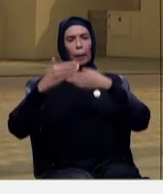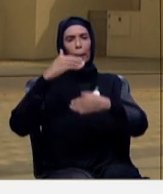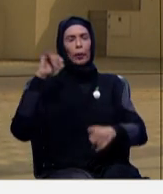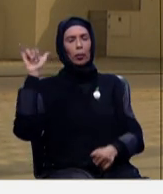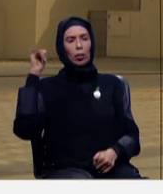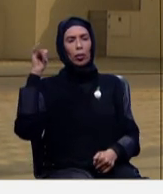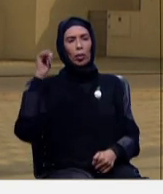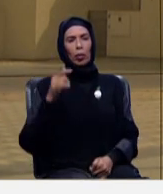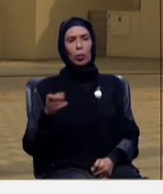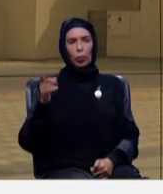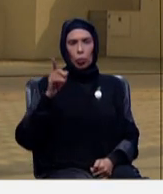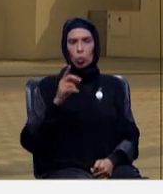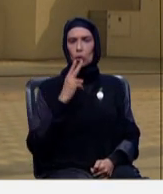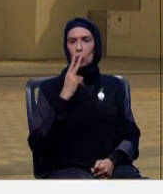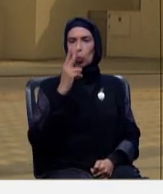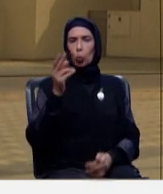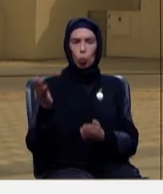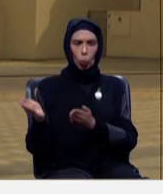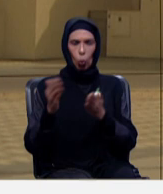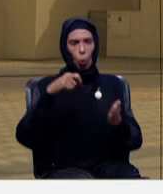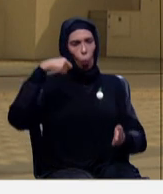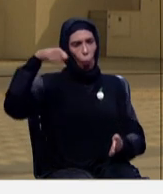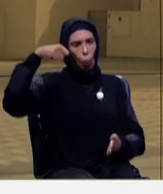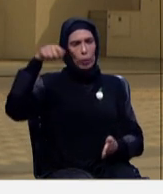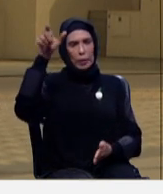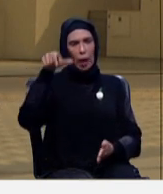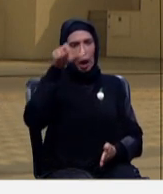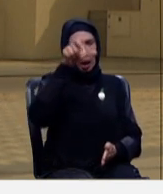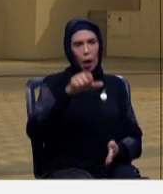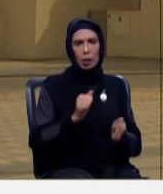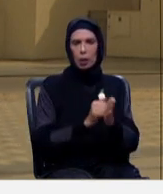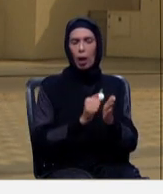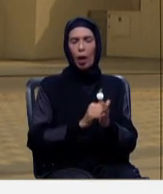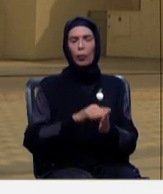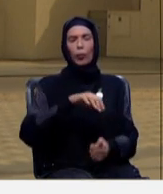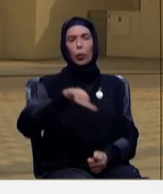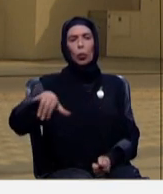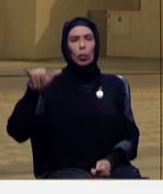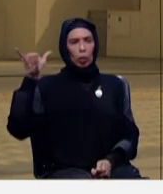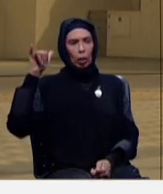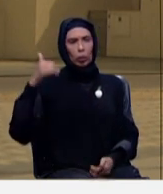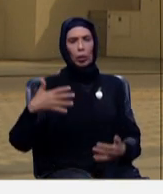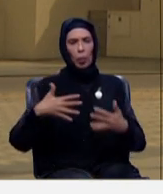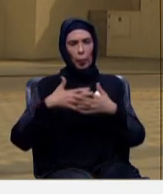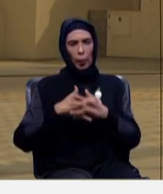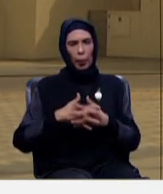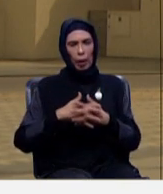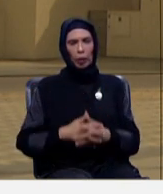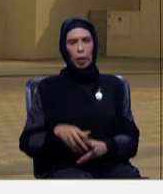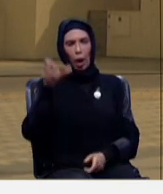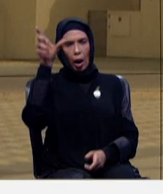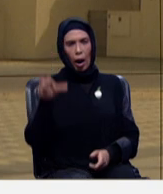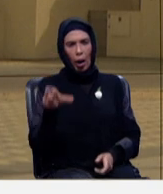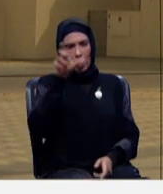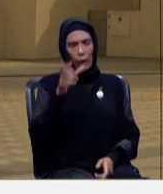من المقرر أن يشهد حضور وزراء الإسكان والتعمير بالدول العربية، إلى جانب مشاركة عدد من الشخصيات